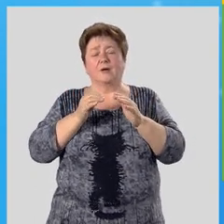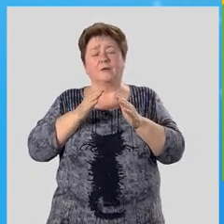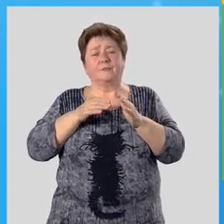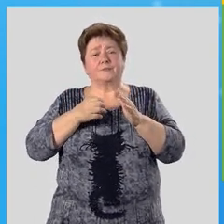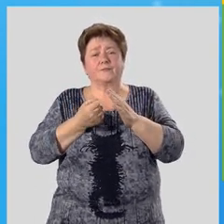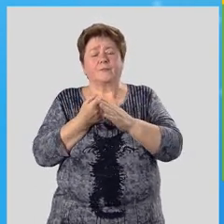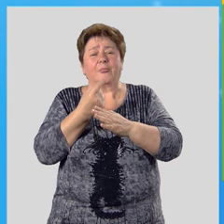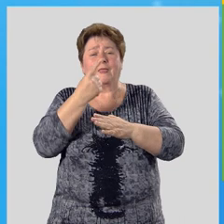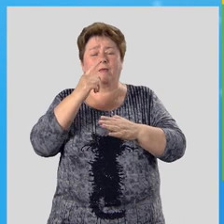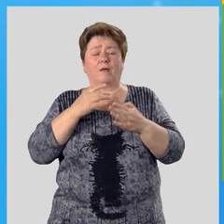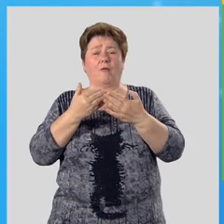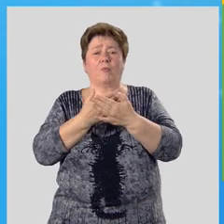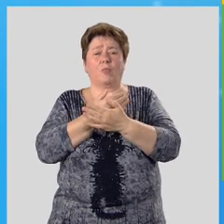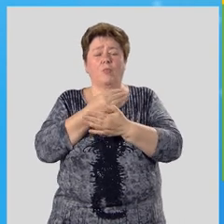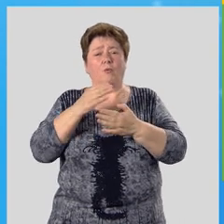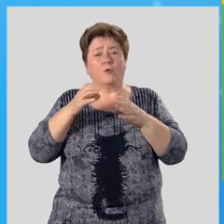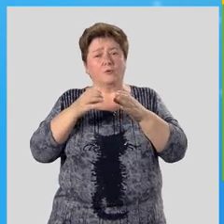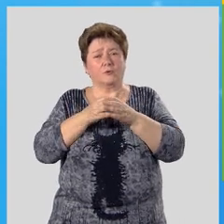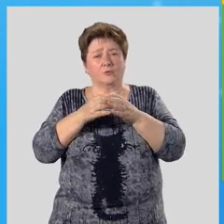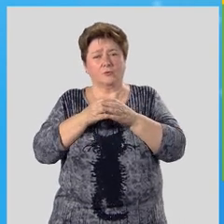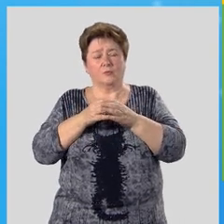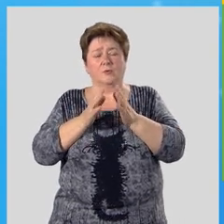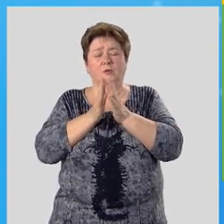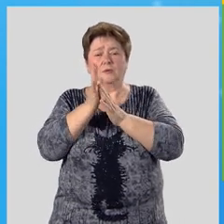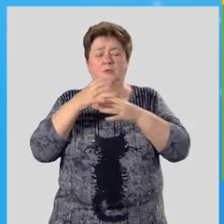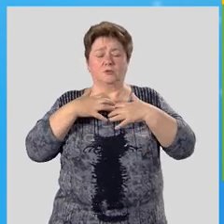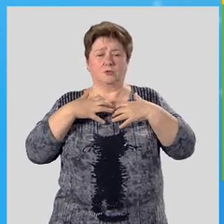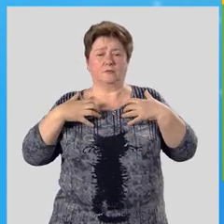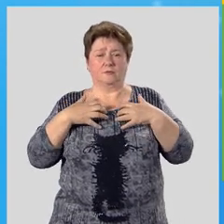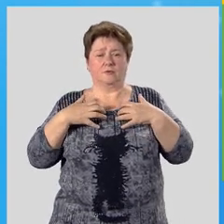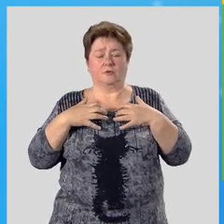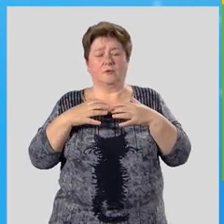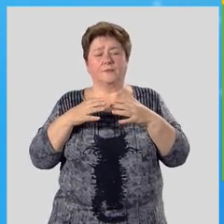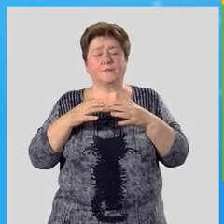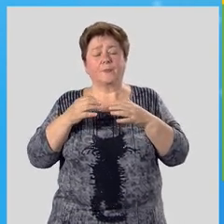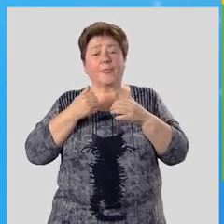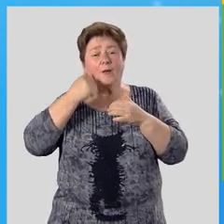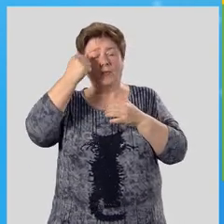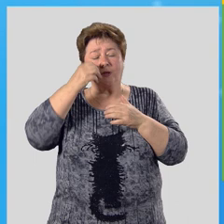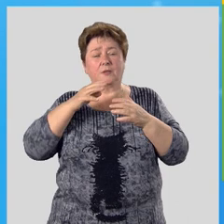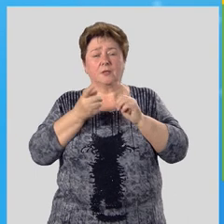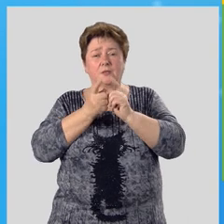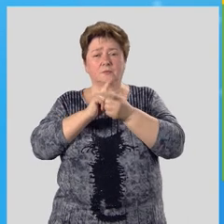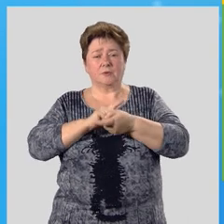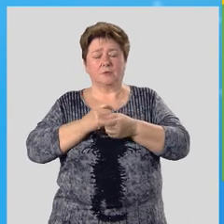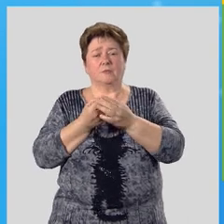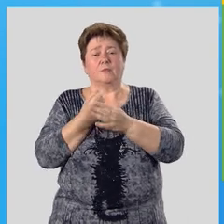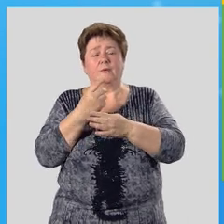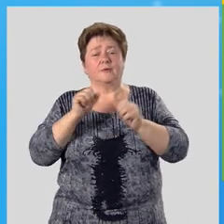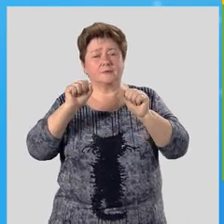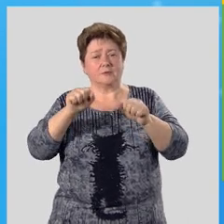выведения новых сортов растений и пород животных. Именно благодаря мутациям